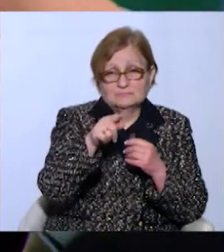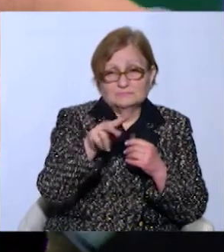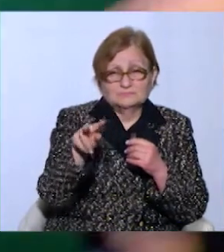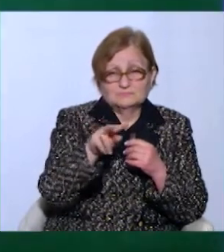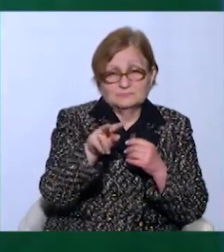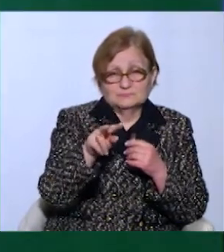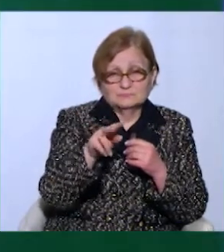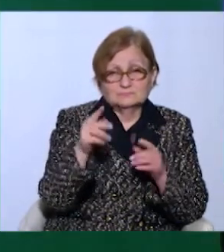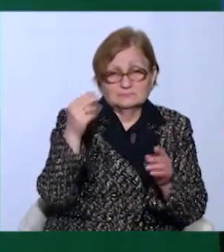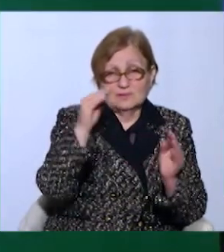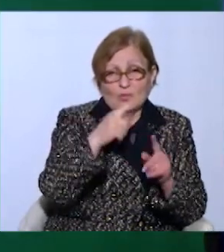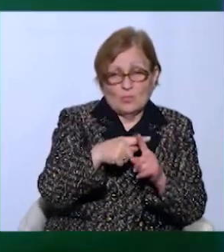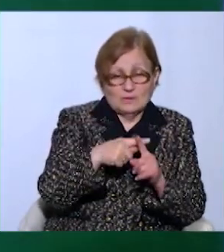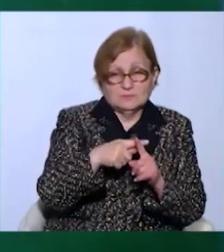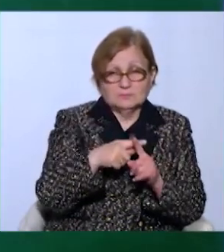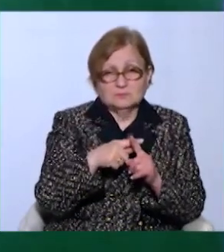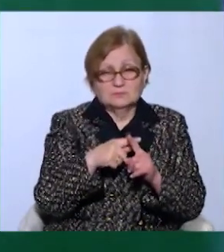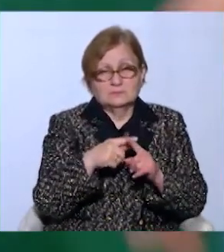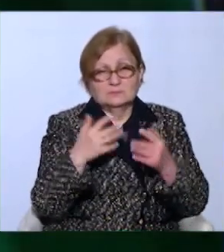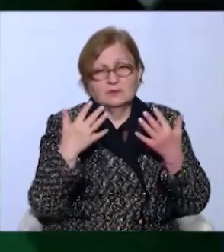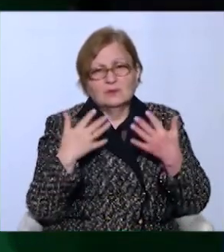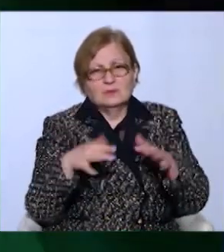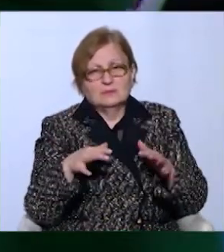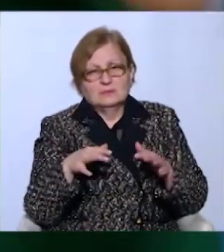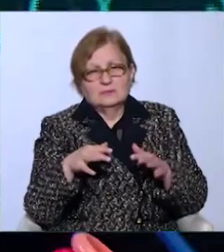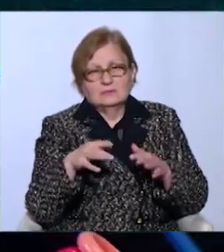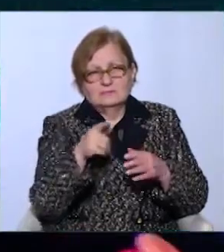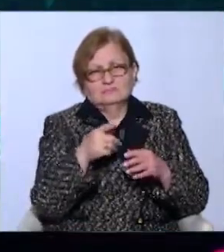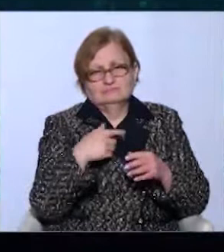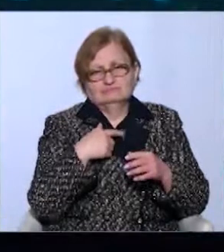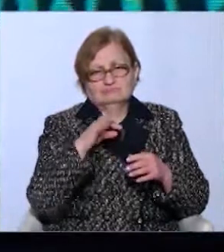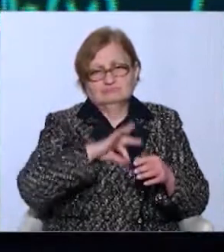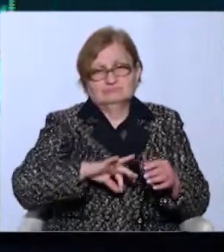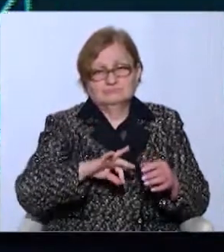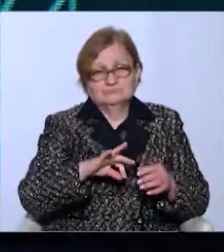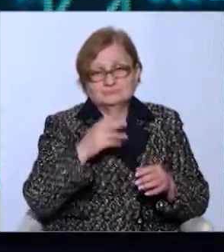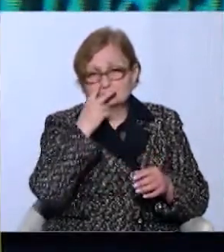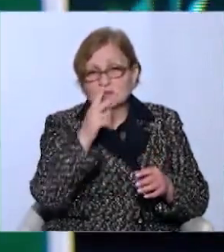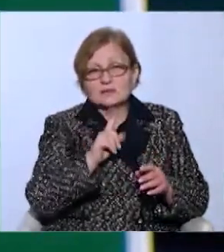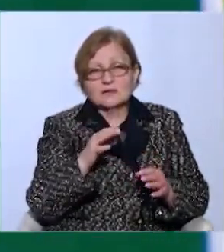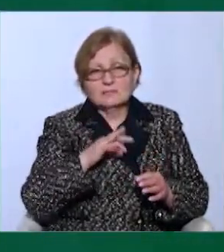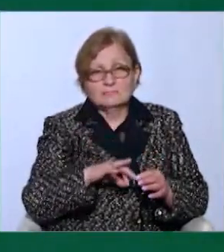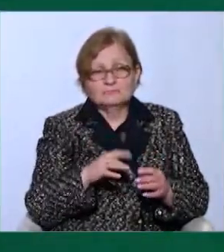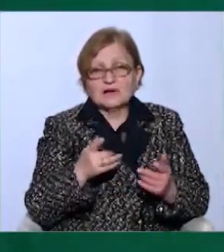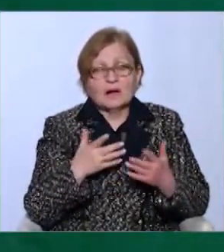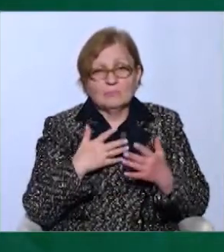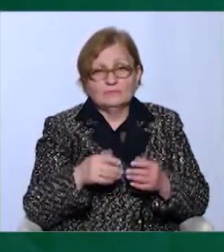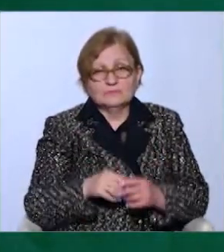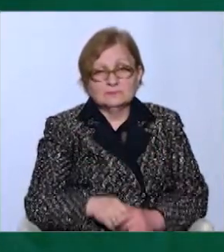ერთ მესამედს დაუმატებ და ეს უკვე ხელს მაძლევს. აბა ნახეთ როგორ არის. მაშ გამოვიდა